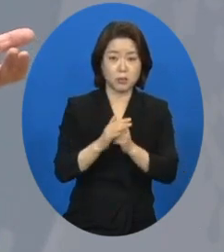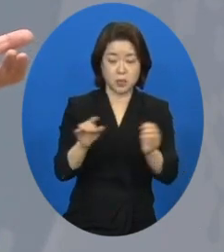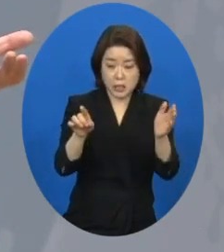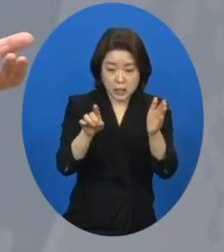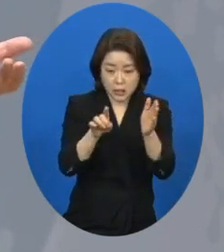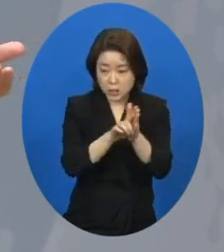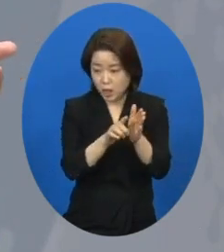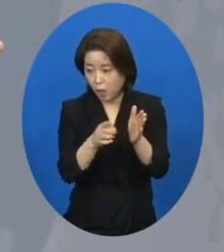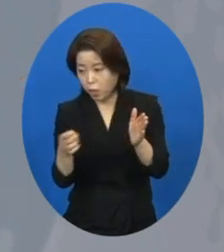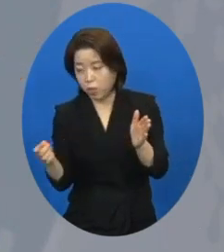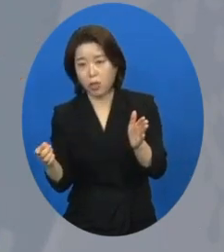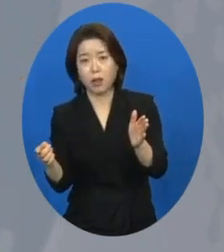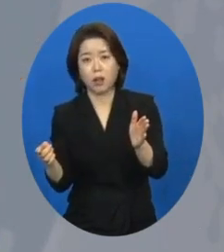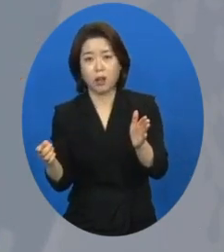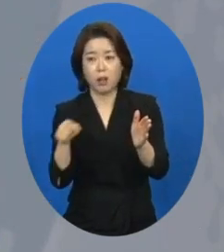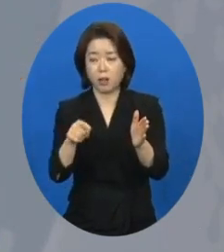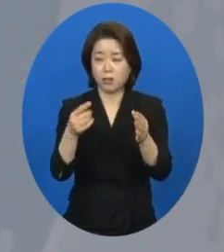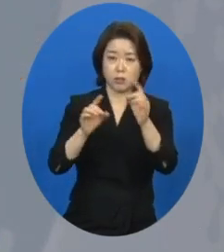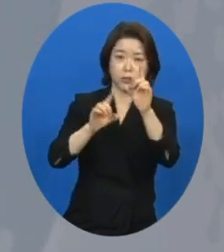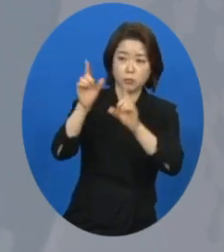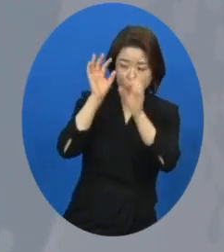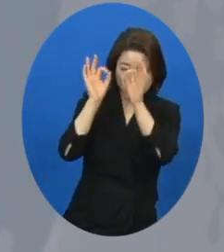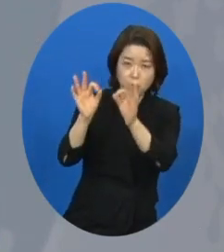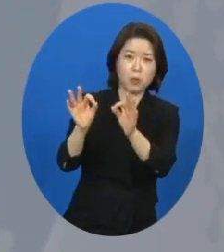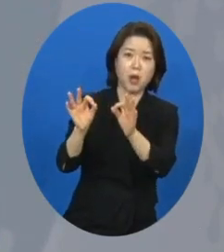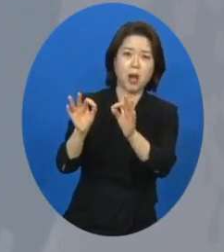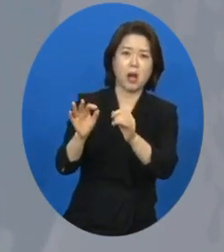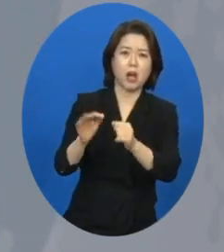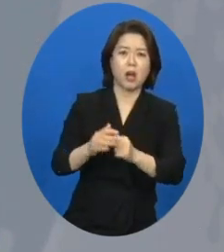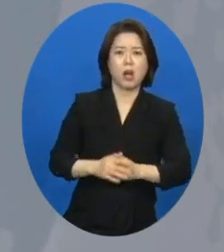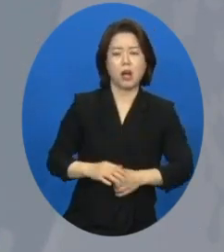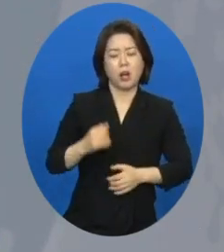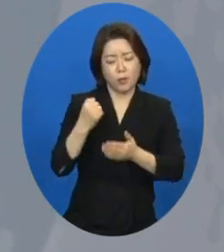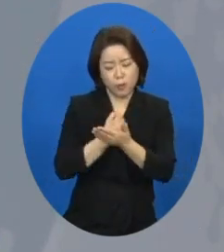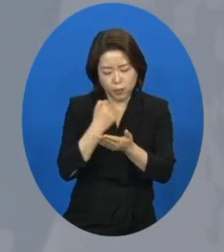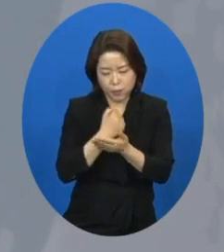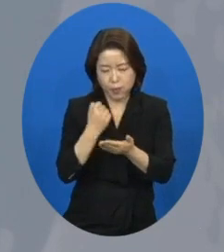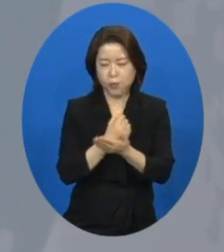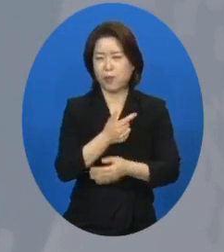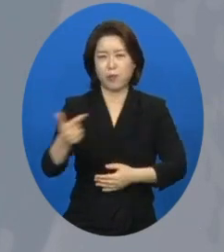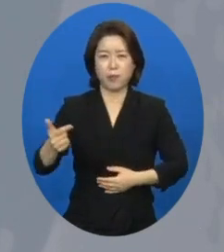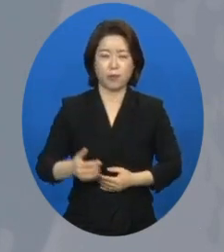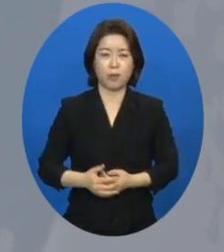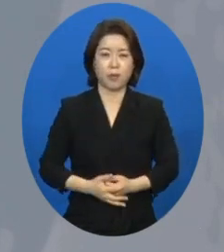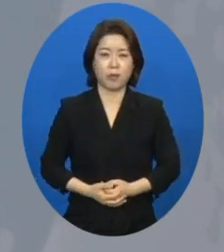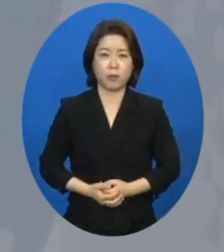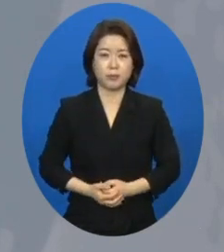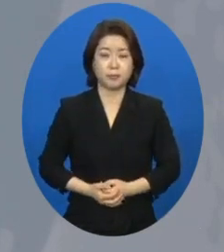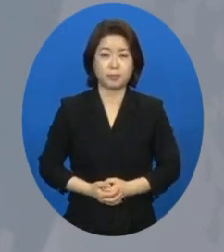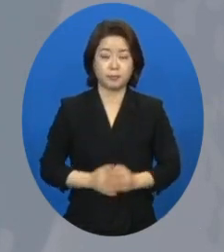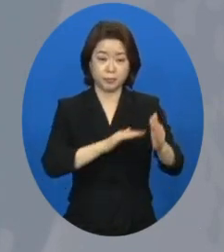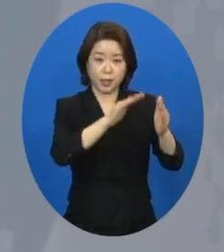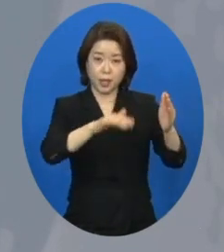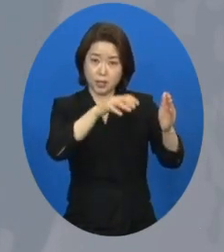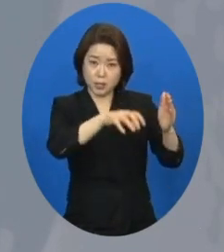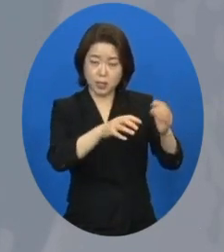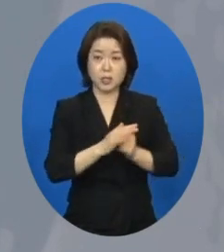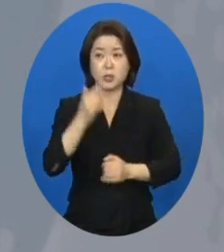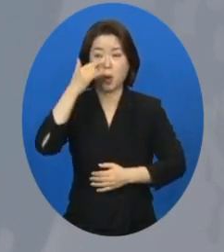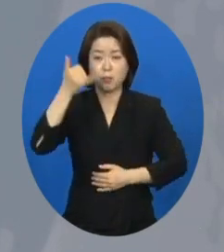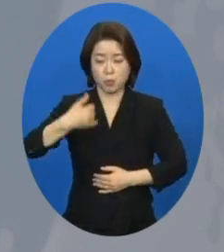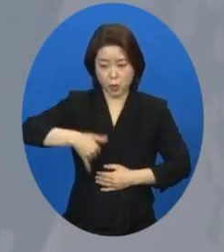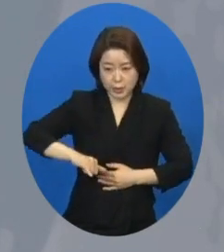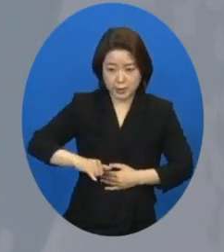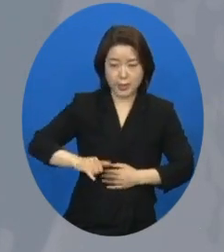잃어버리고 있는 것은 정말 지켜보기도 안타까울 정도예요. 가정 안에서 부모와